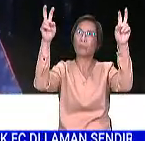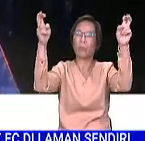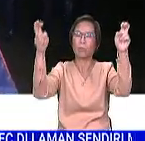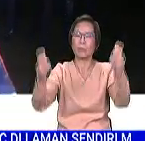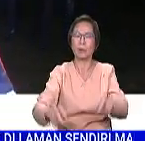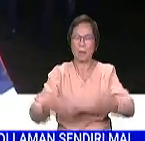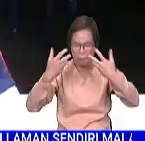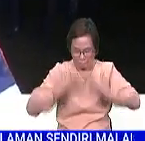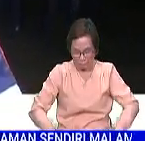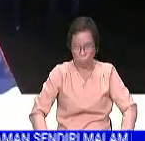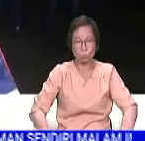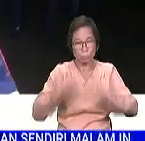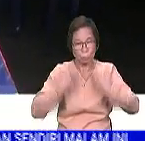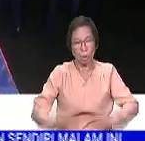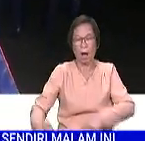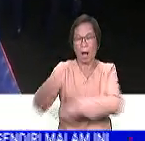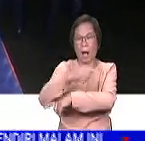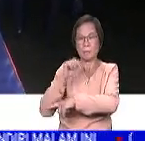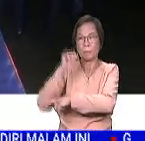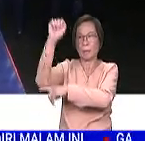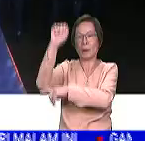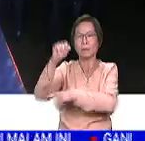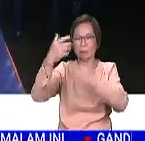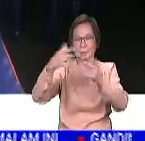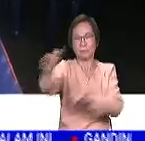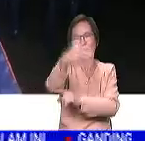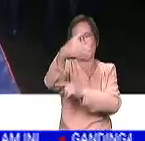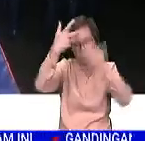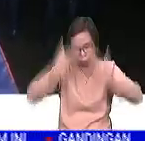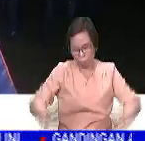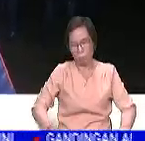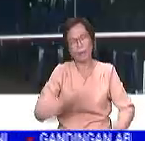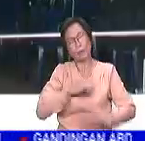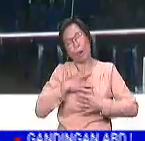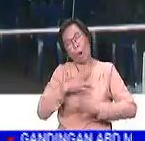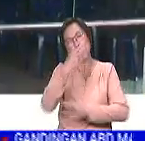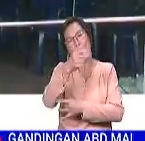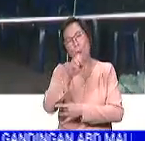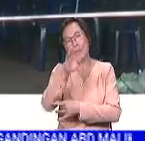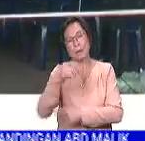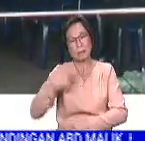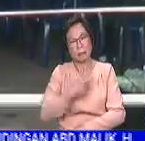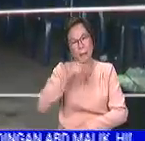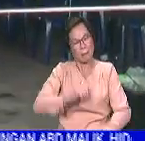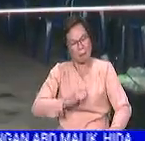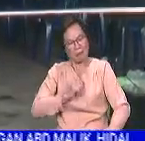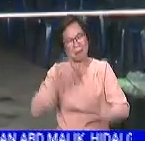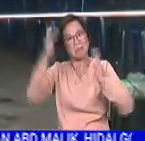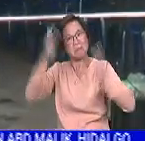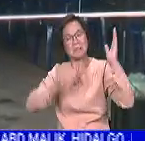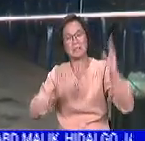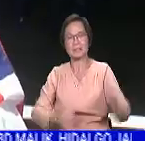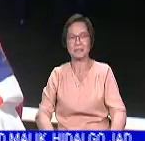Munculkan kostum kemari kemerdekaan anggaran belanja Gemilang ah Saya punya hobi ya itu masih bangga negara kita ya